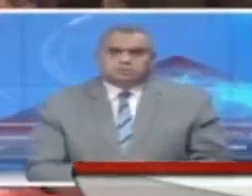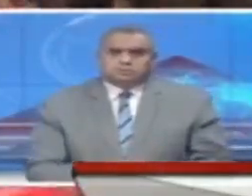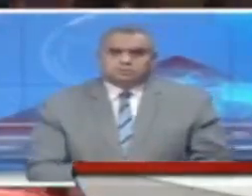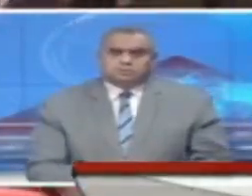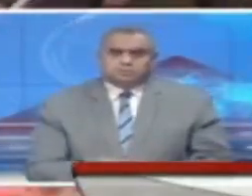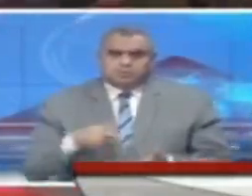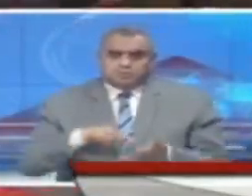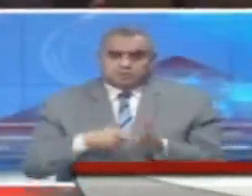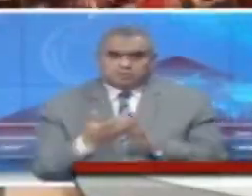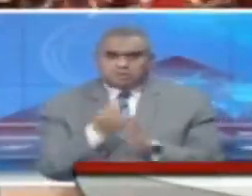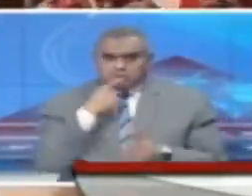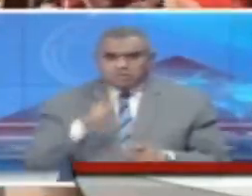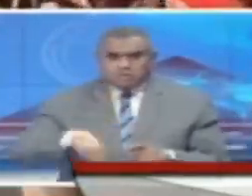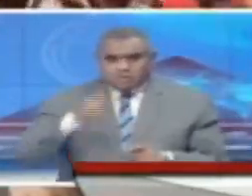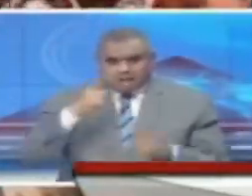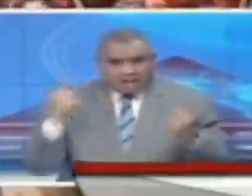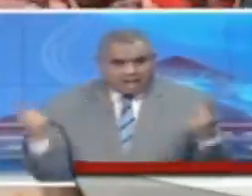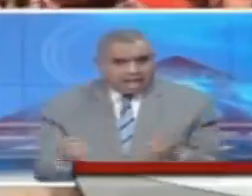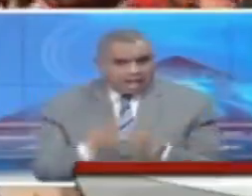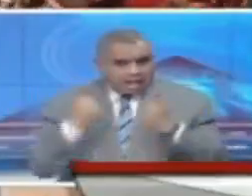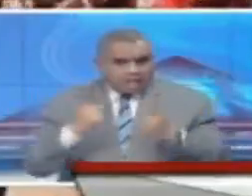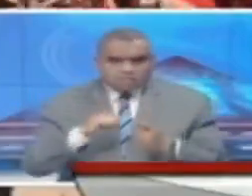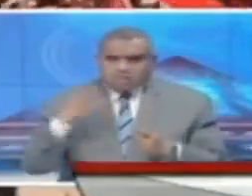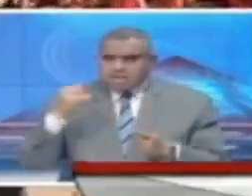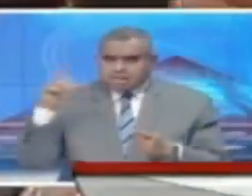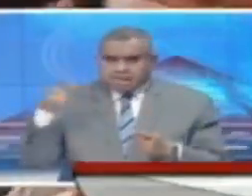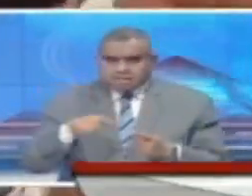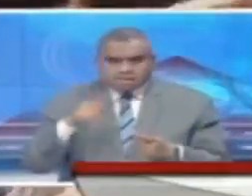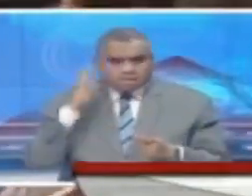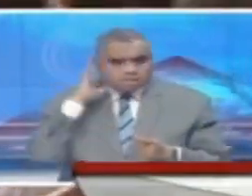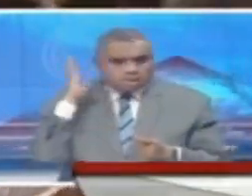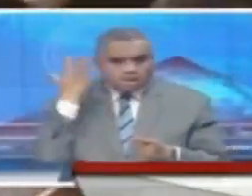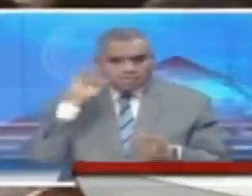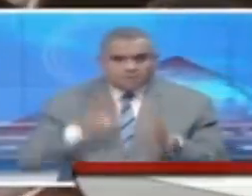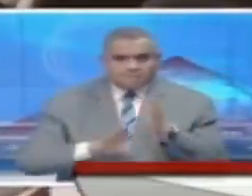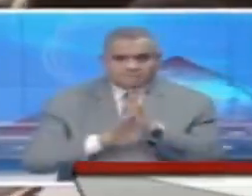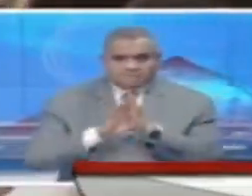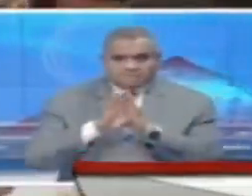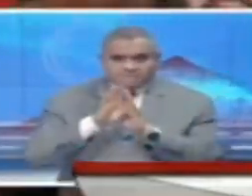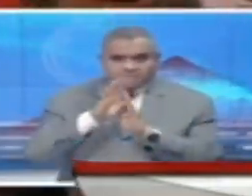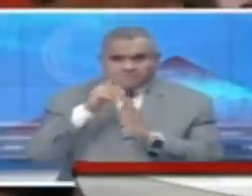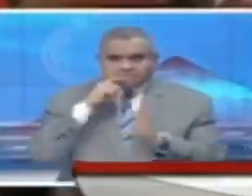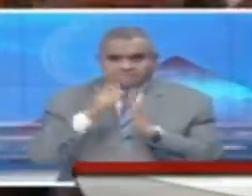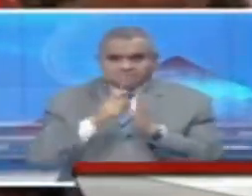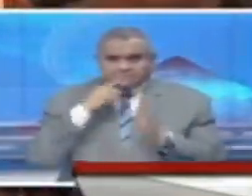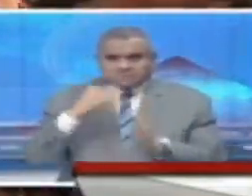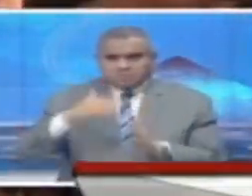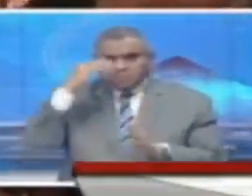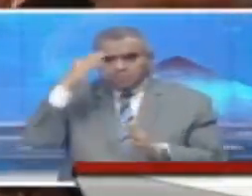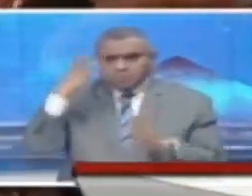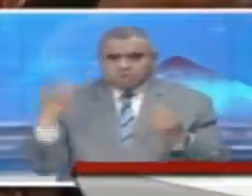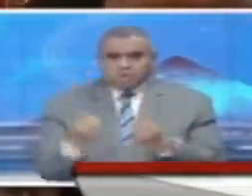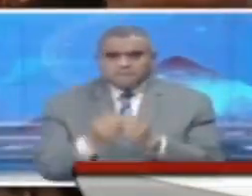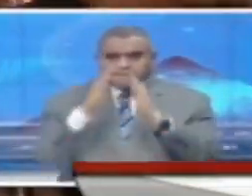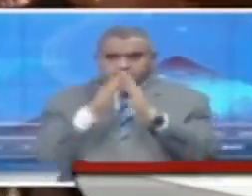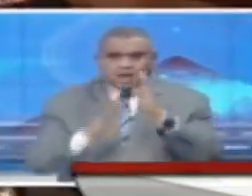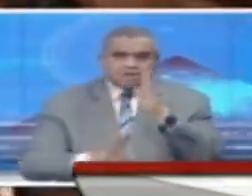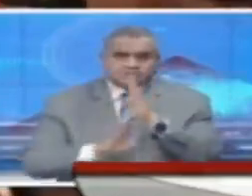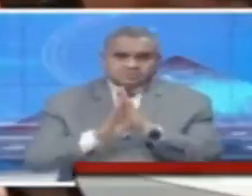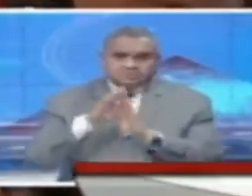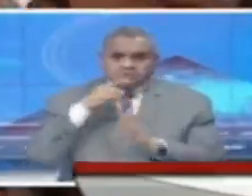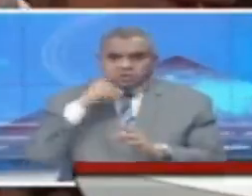لم يكن يوما عاديا، بل يوم بدت في إشراقته ملامح مستقبل جديد للمصريين،